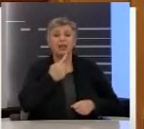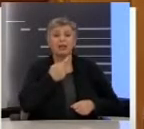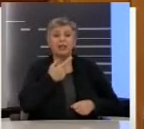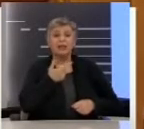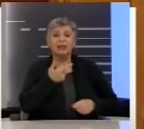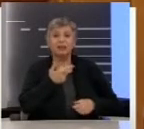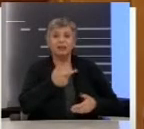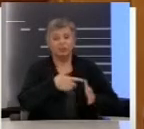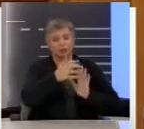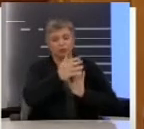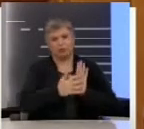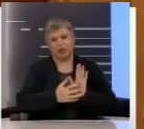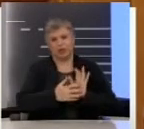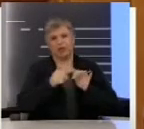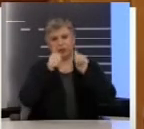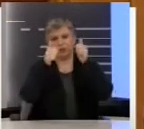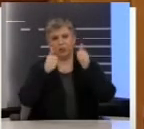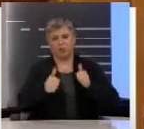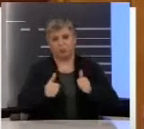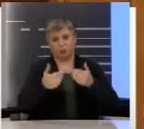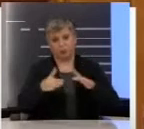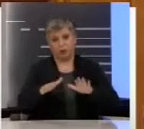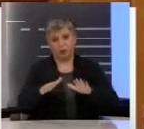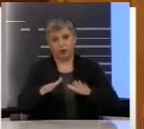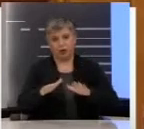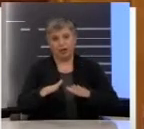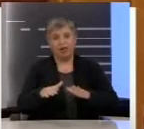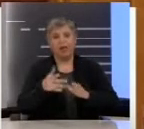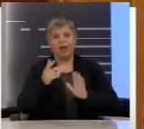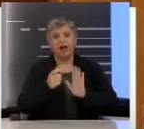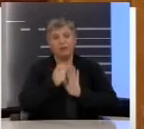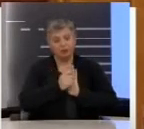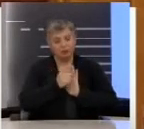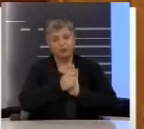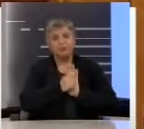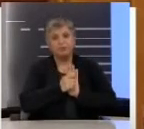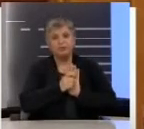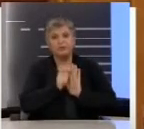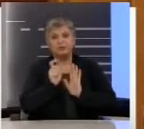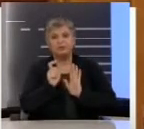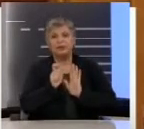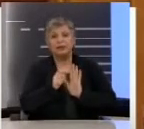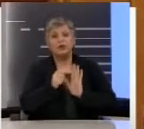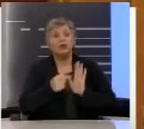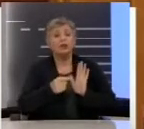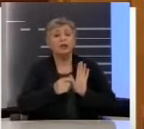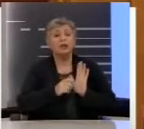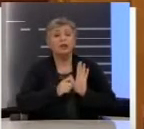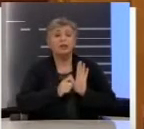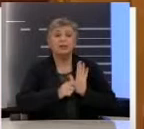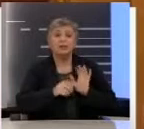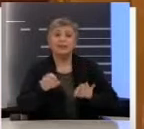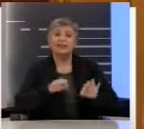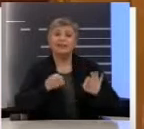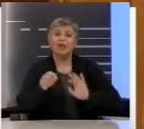στην ανακοίνωση της ιεραρχίας που λένε ότι αυτό το νομοσχέδιο, ανάμεσα